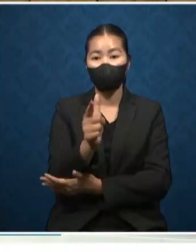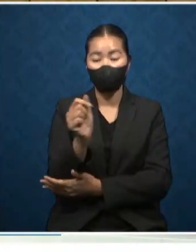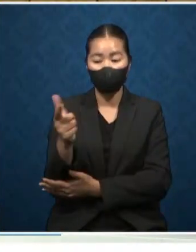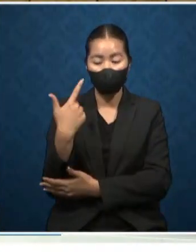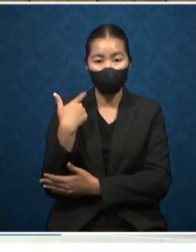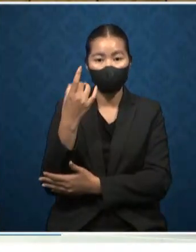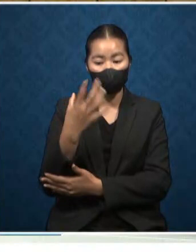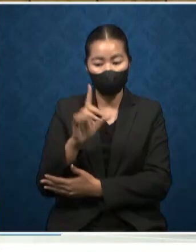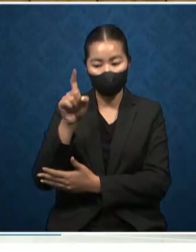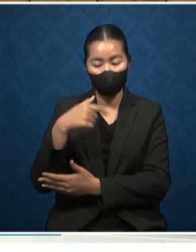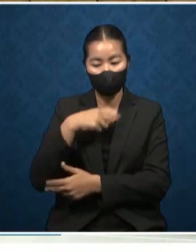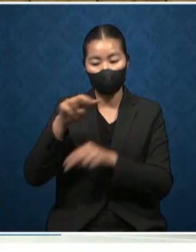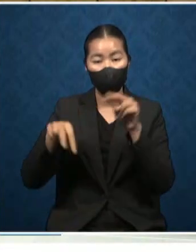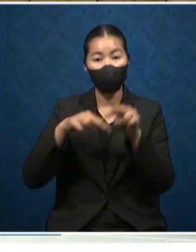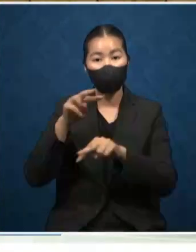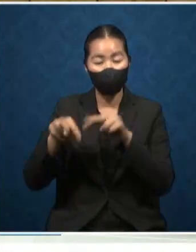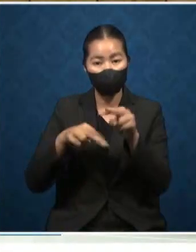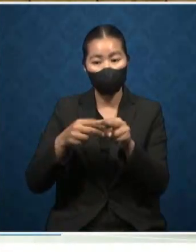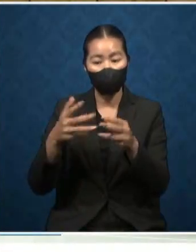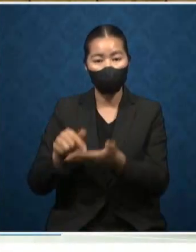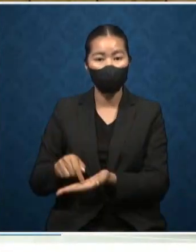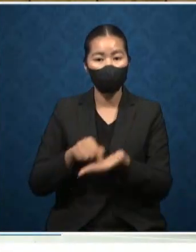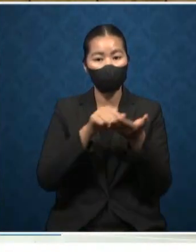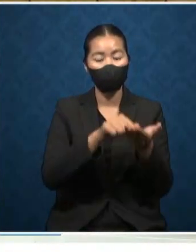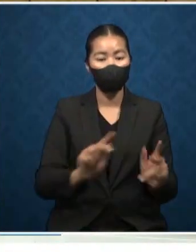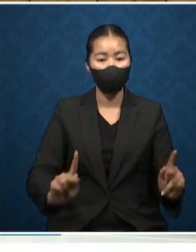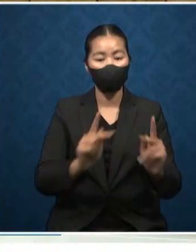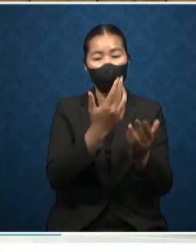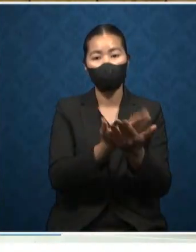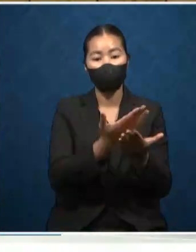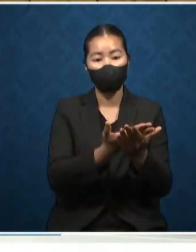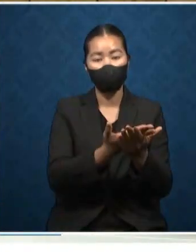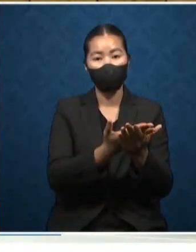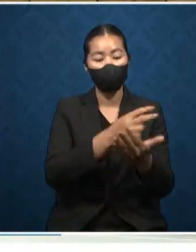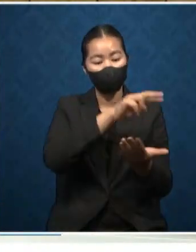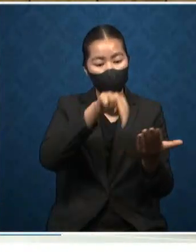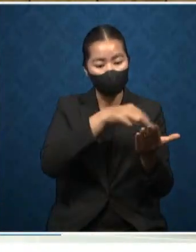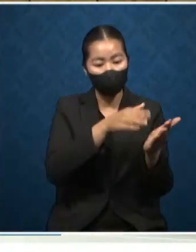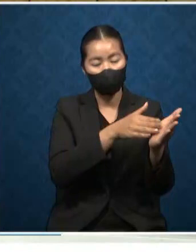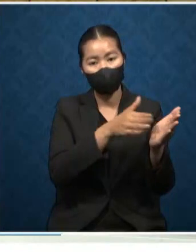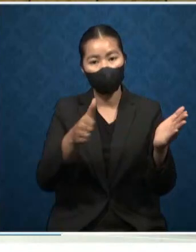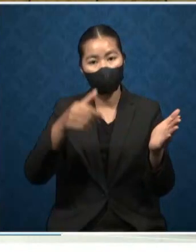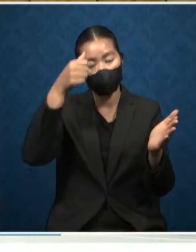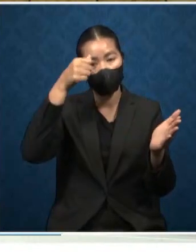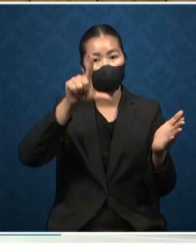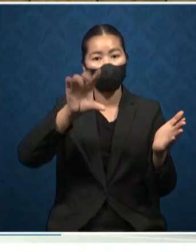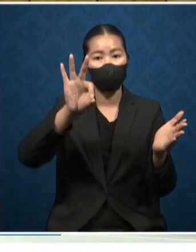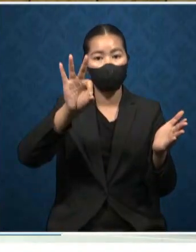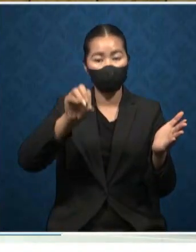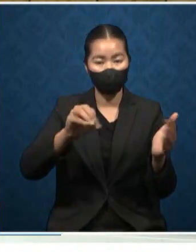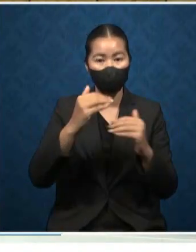แผ่นดินเพื่อตรวจสอบและนำส่งกระทรวงการคลังภายใน 90วันนับแต่วันสิ้นปีงบประมาณ